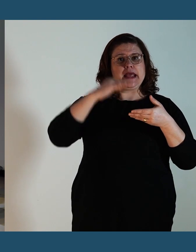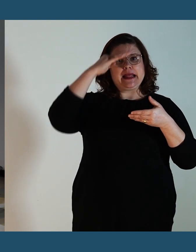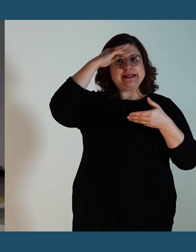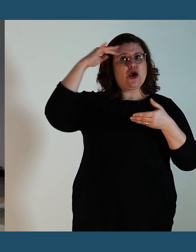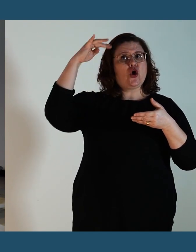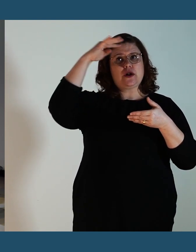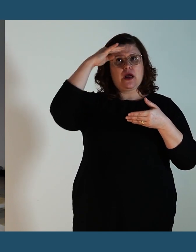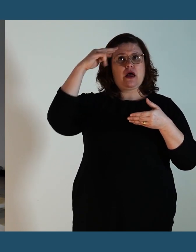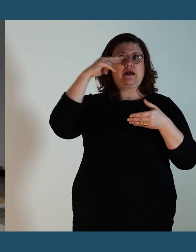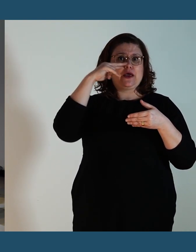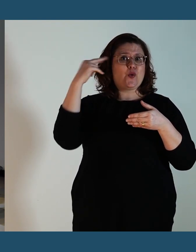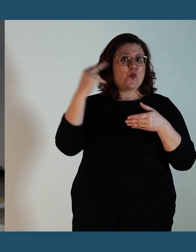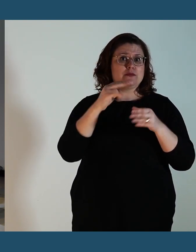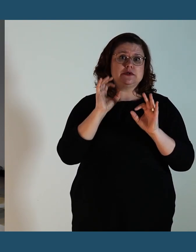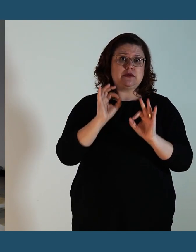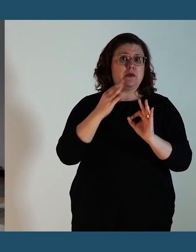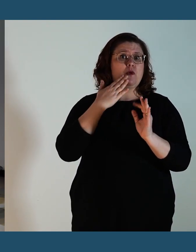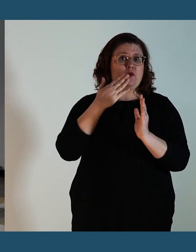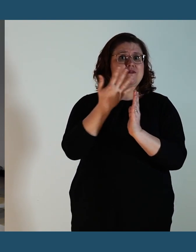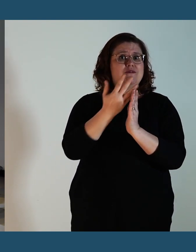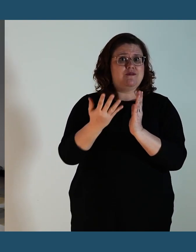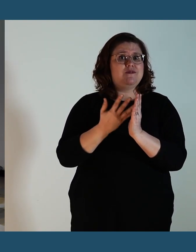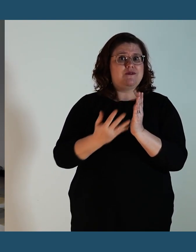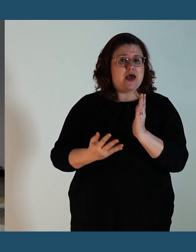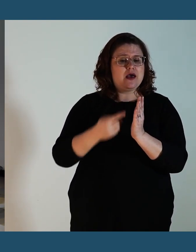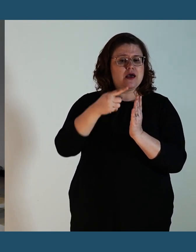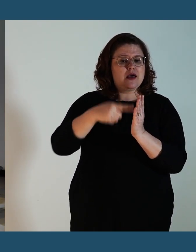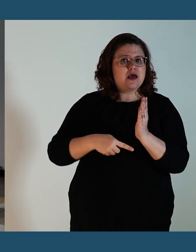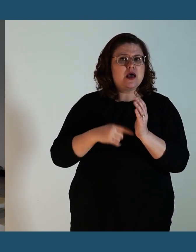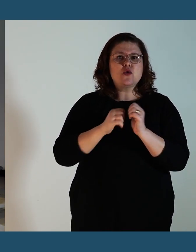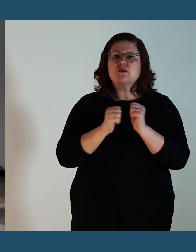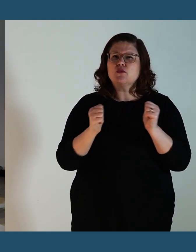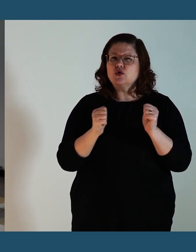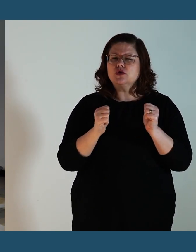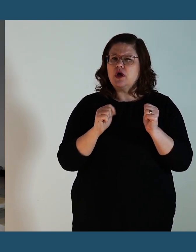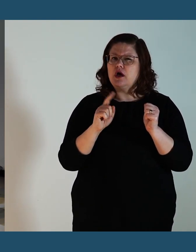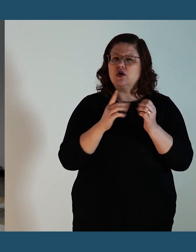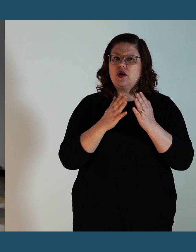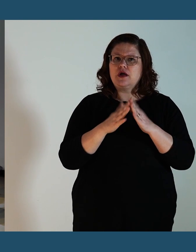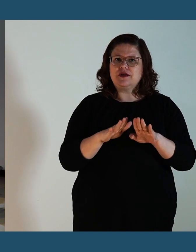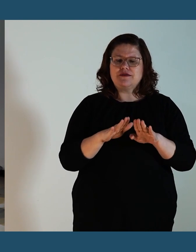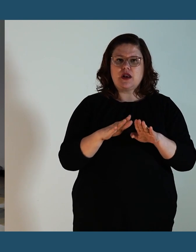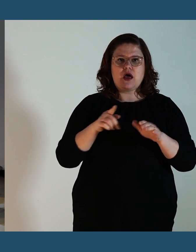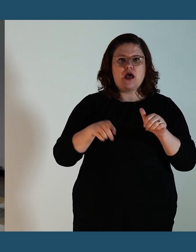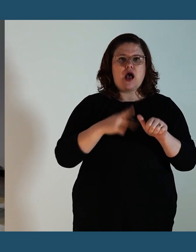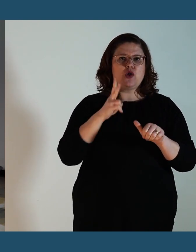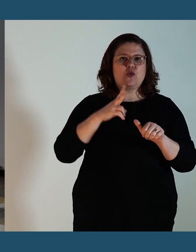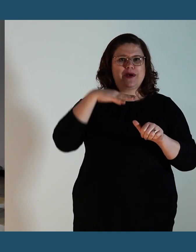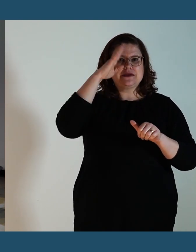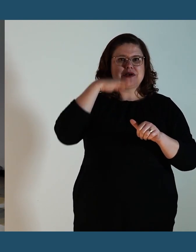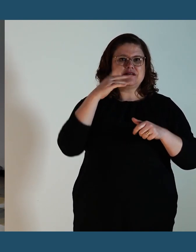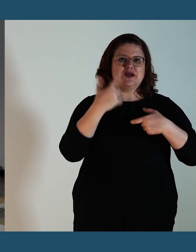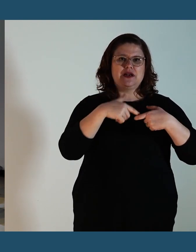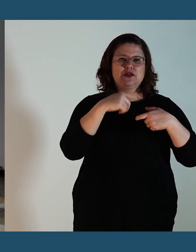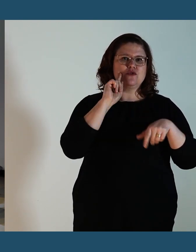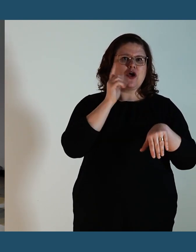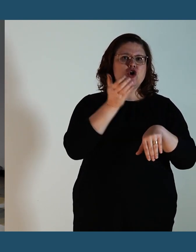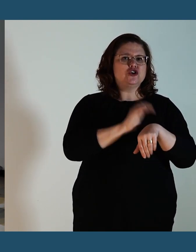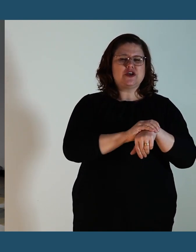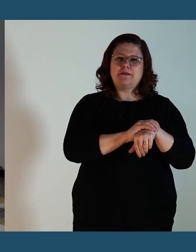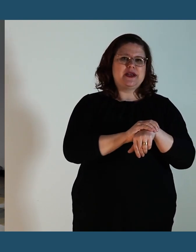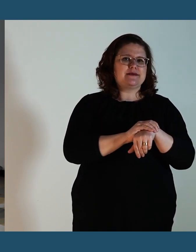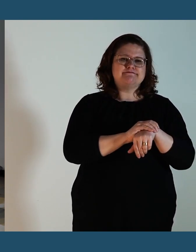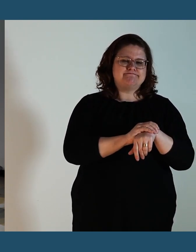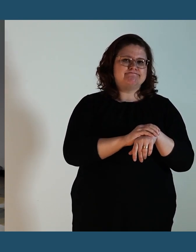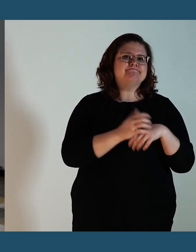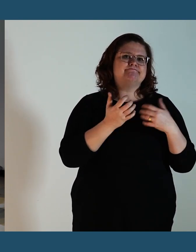hyvä tilanne, mutta jostain syystä niin meidän osaaminen alkuperäiskansa-asioissa on erittäin vähäistä, ja